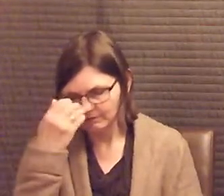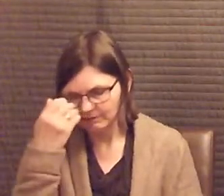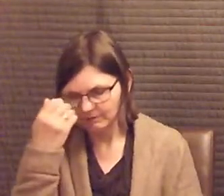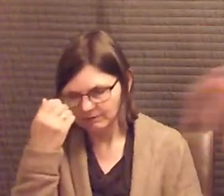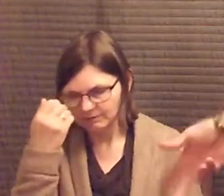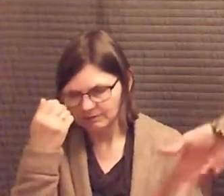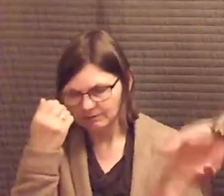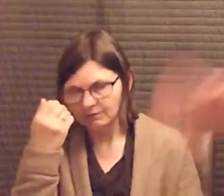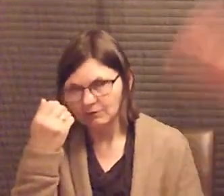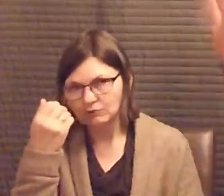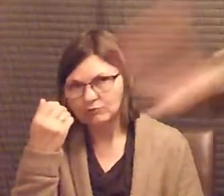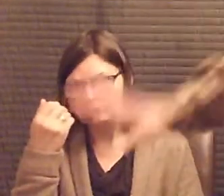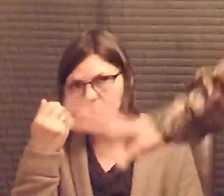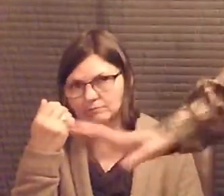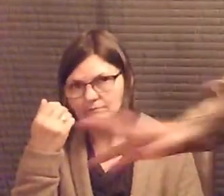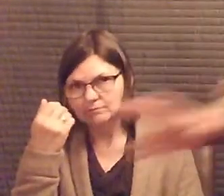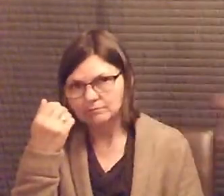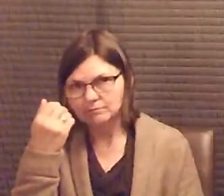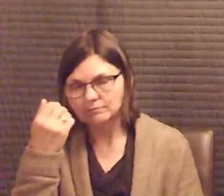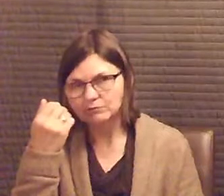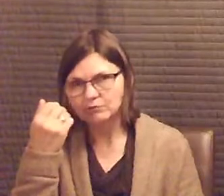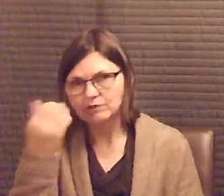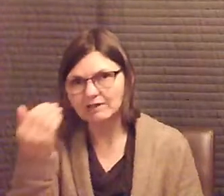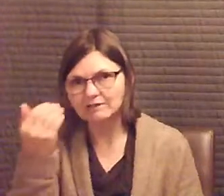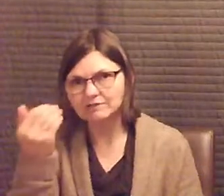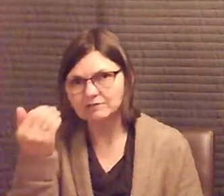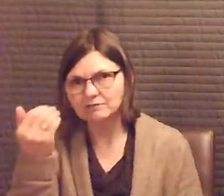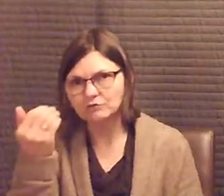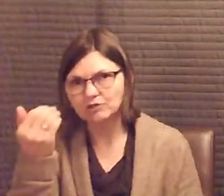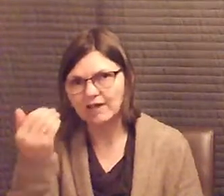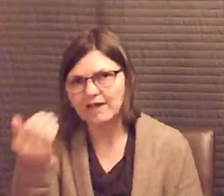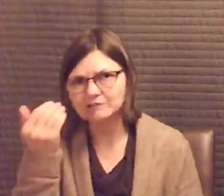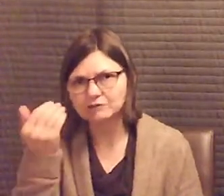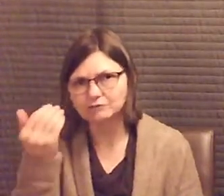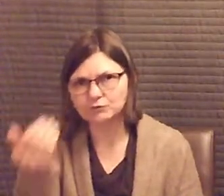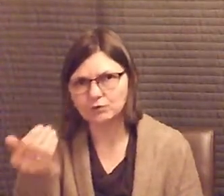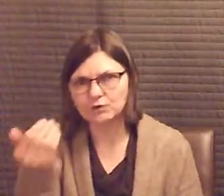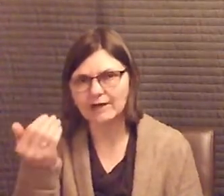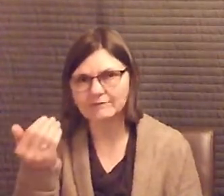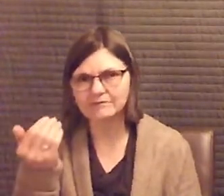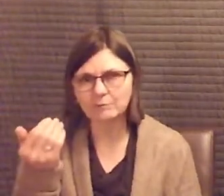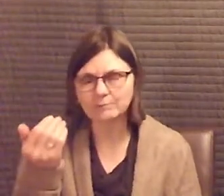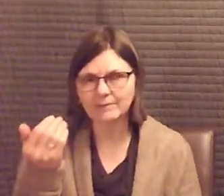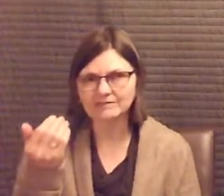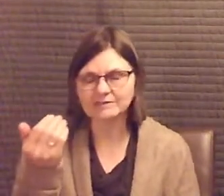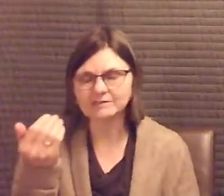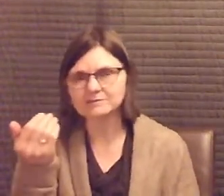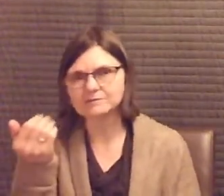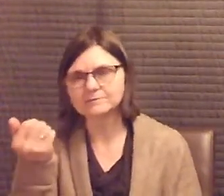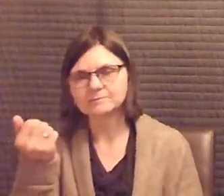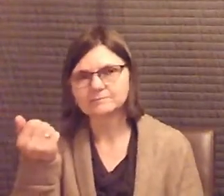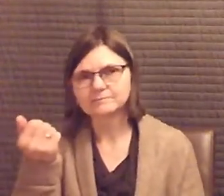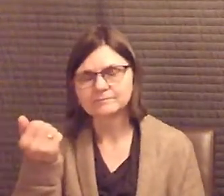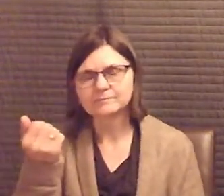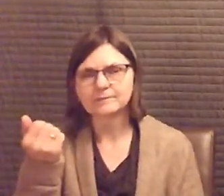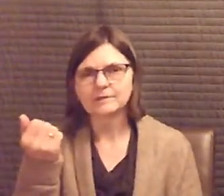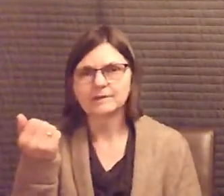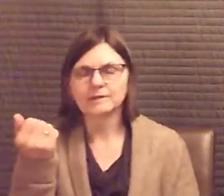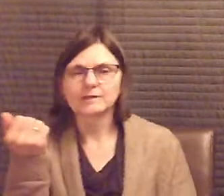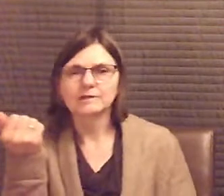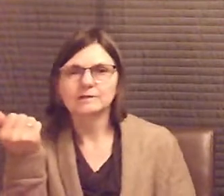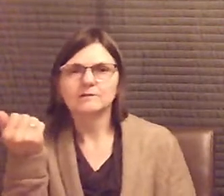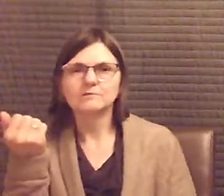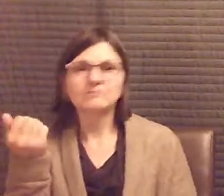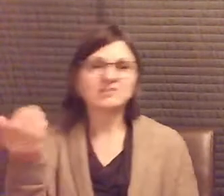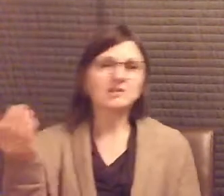in met justitie langs dan doen boze jezus vroeg aan simon peter is hoe doet mijn en c